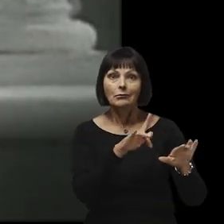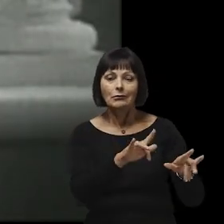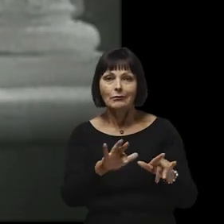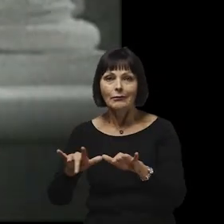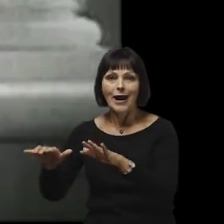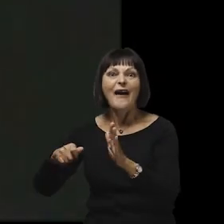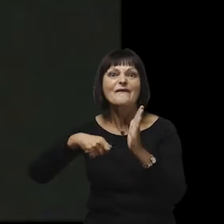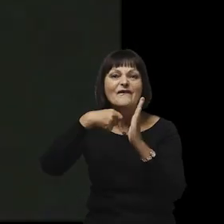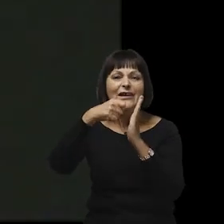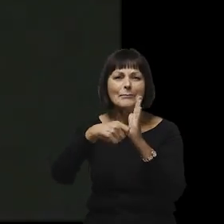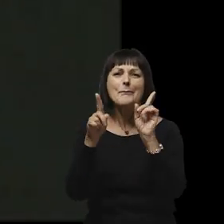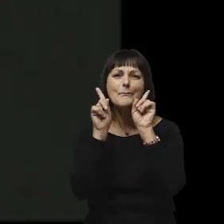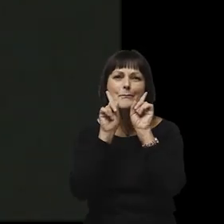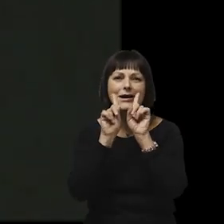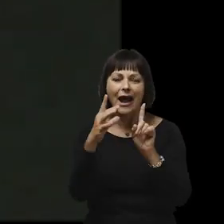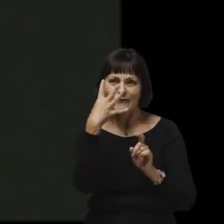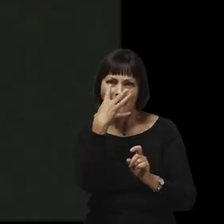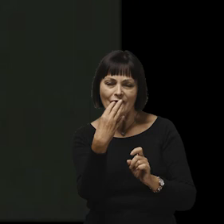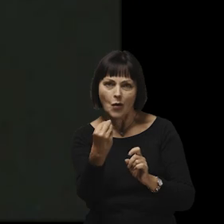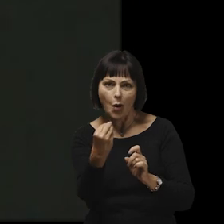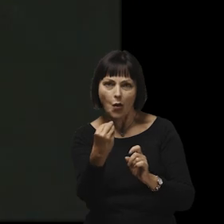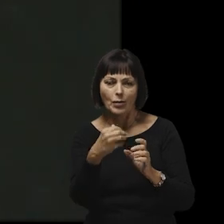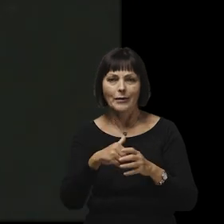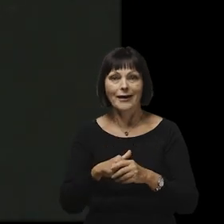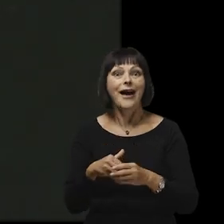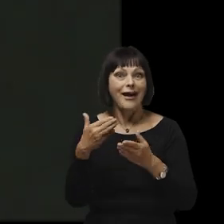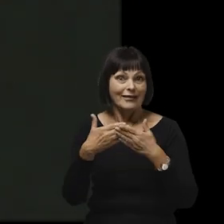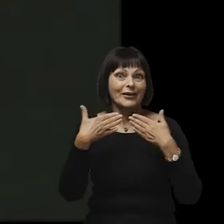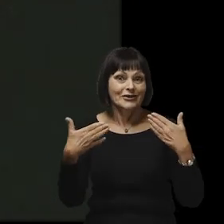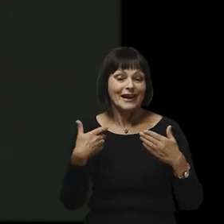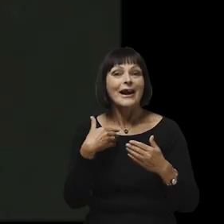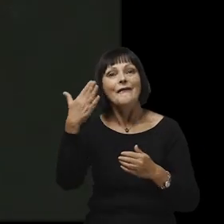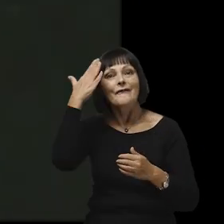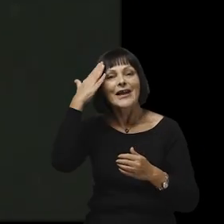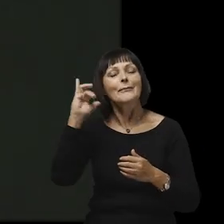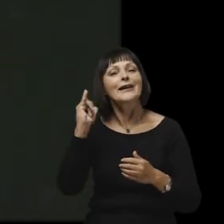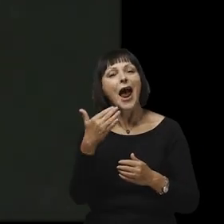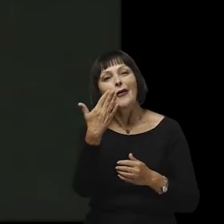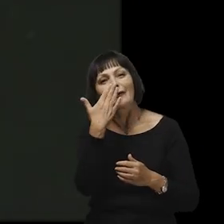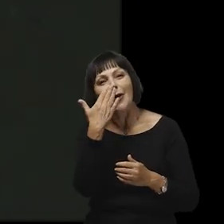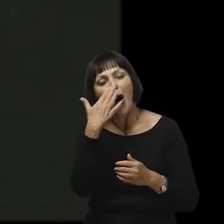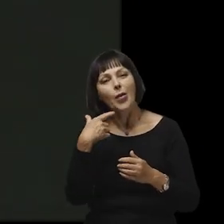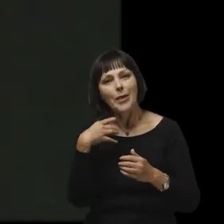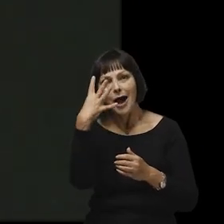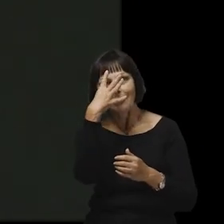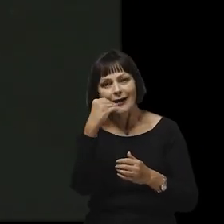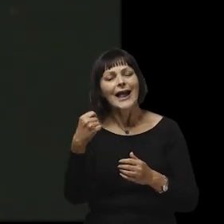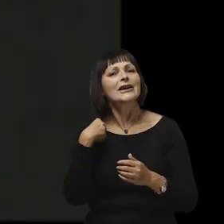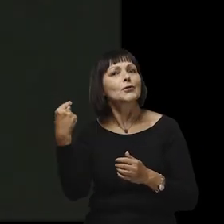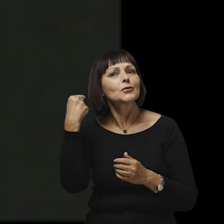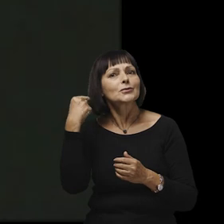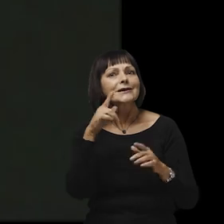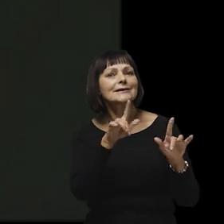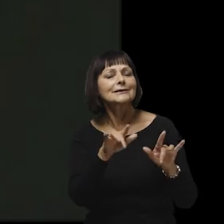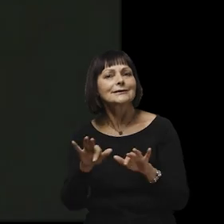samego siebie w filmie Sonata Księżycowa. Tylko dzięki temu można dziś podejrzeć wyjątkowy styl gry mistrza